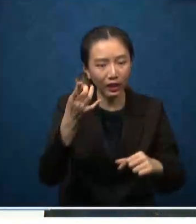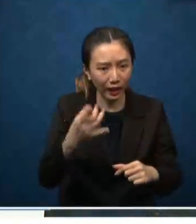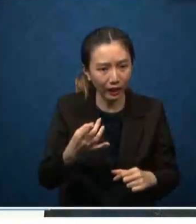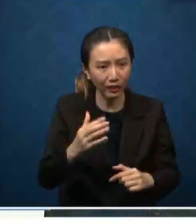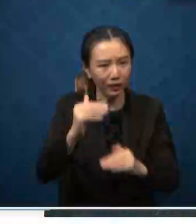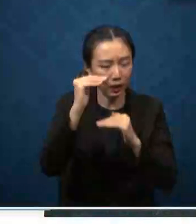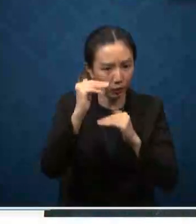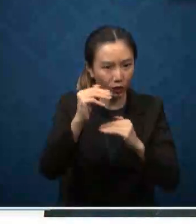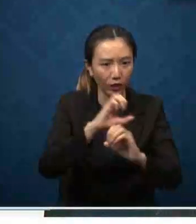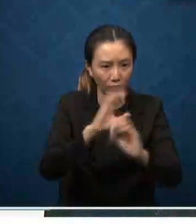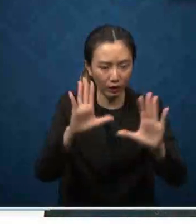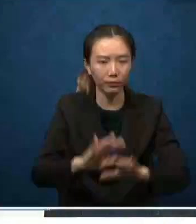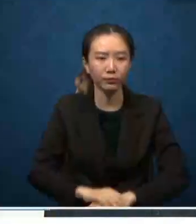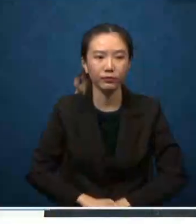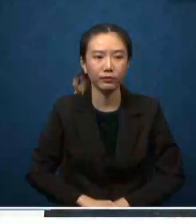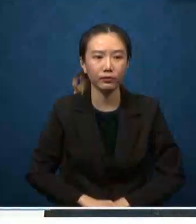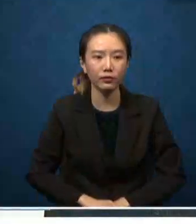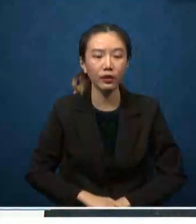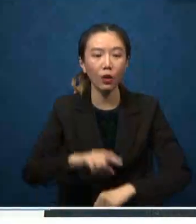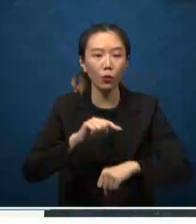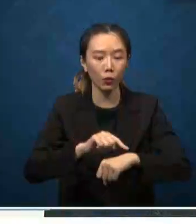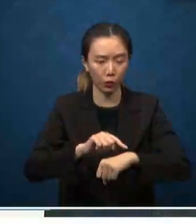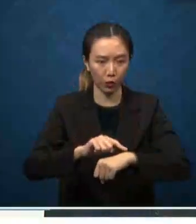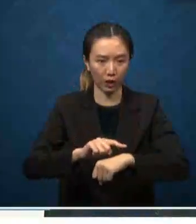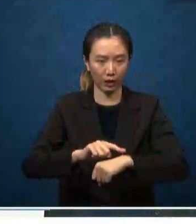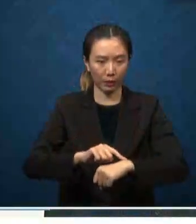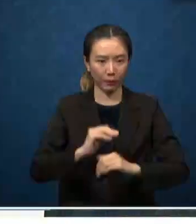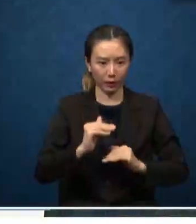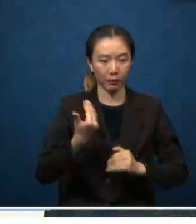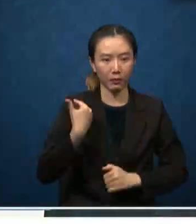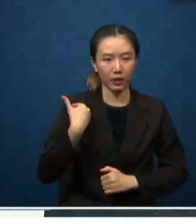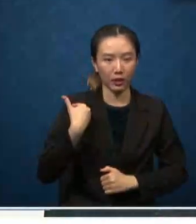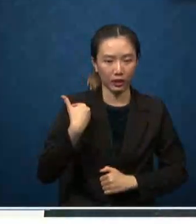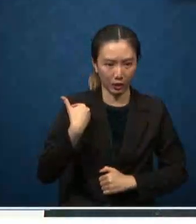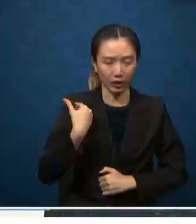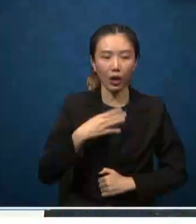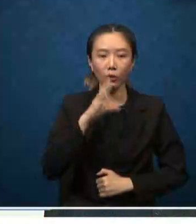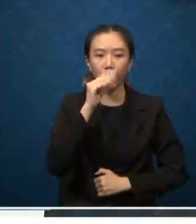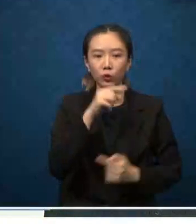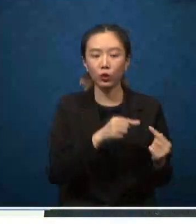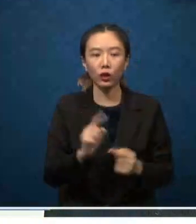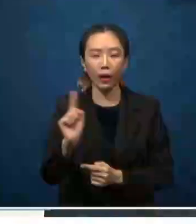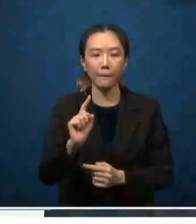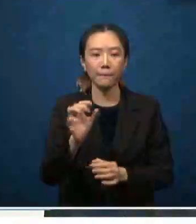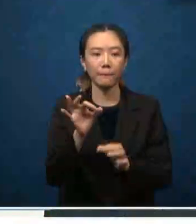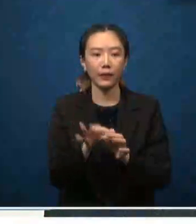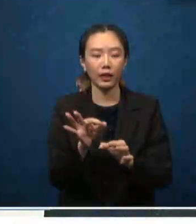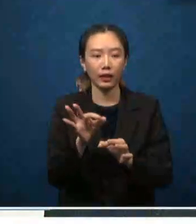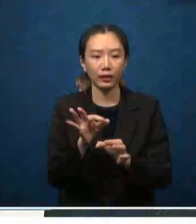ณฑ์ให้ชัดเจนมีเวลาจำกัดผมขอโยนไปถึงบัญชีม้าท่านครับบัญชีม้